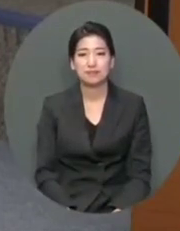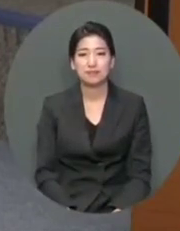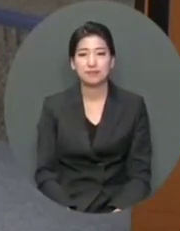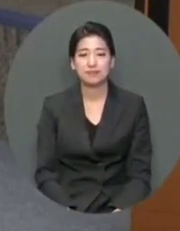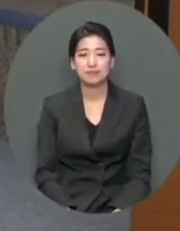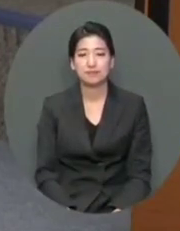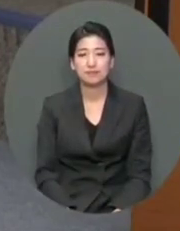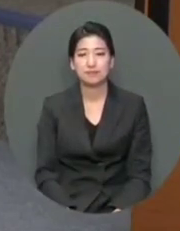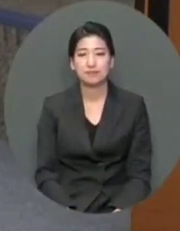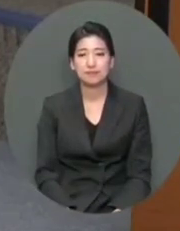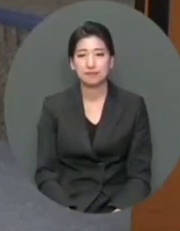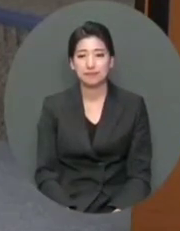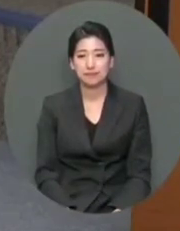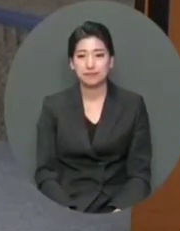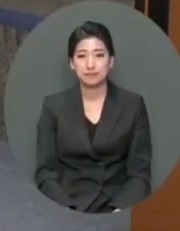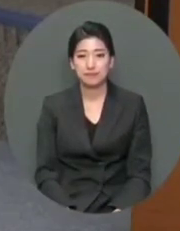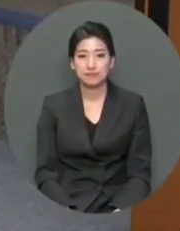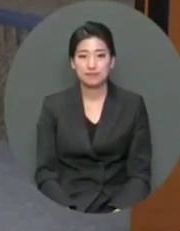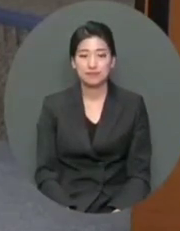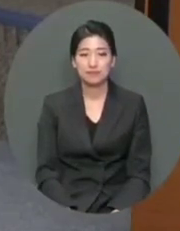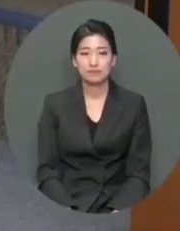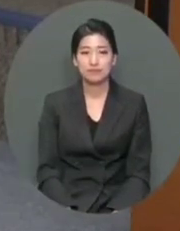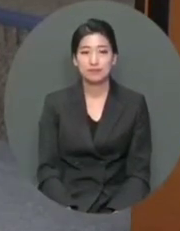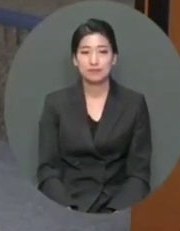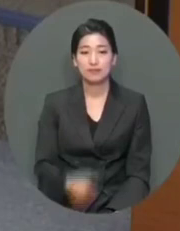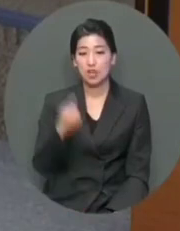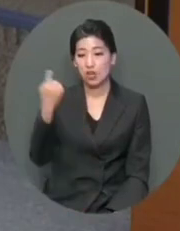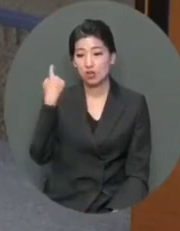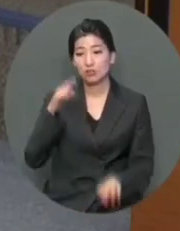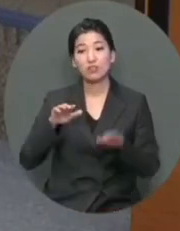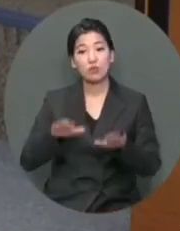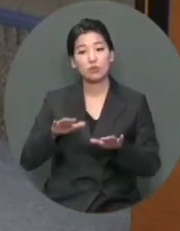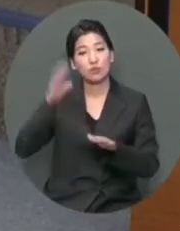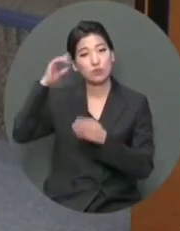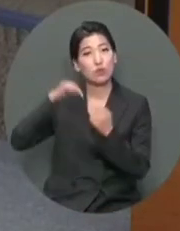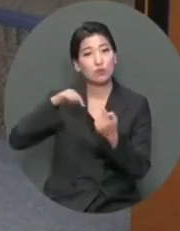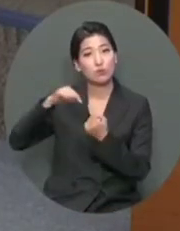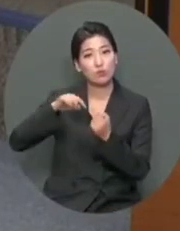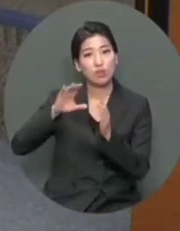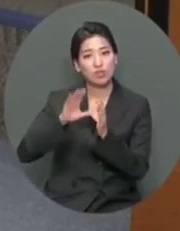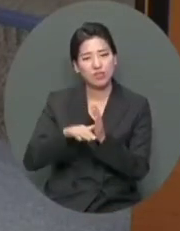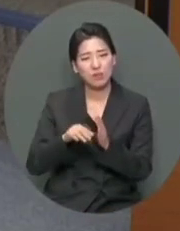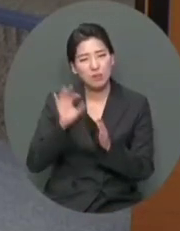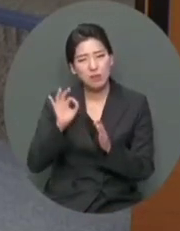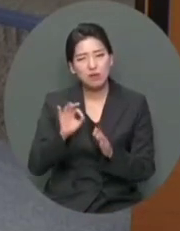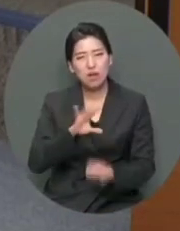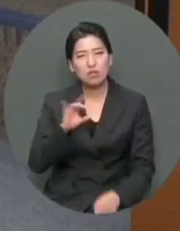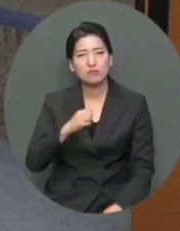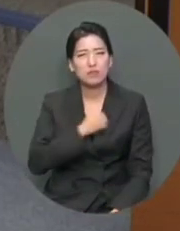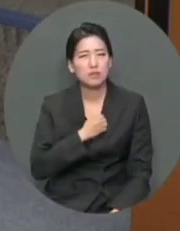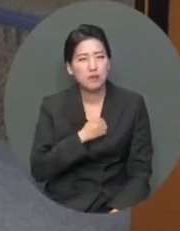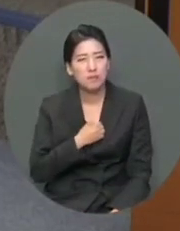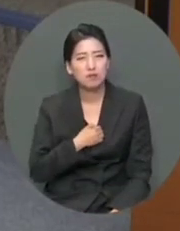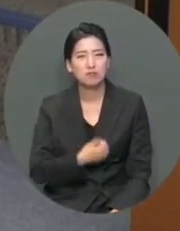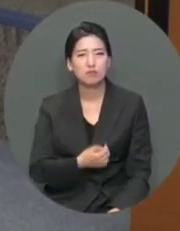오늘 이 어제부터 있었던 청문회 과정에서 어떤 때는 답답하고 억울할 때도